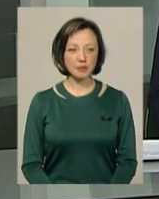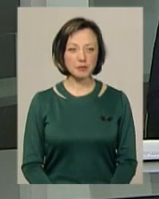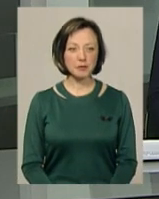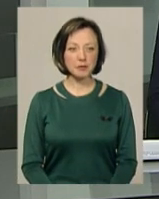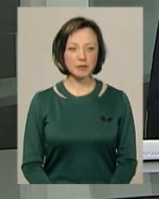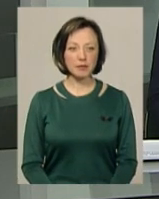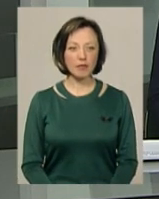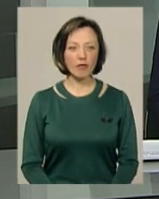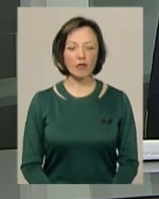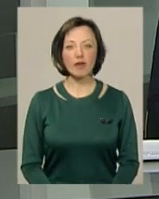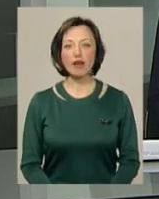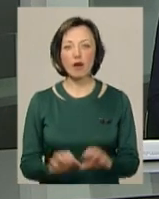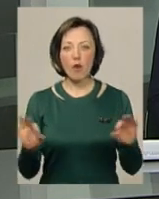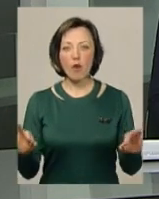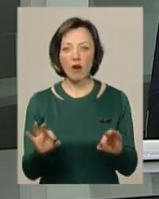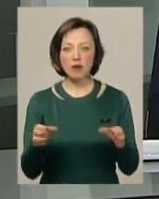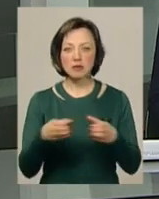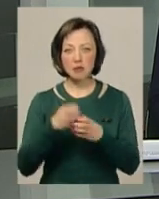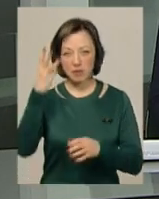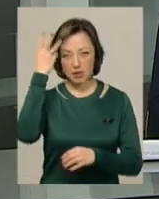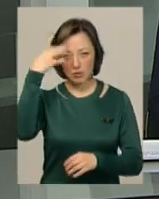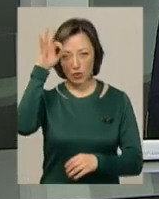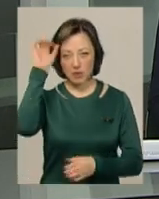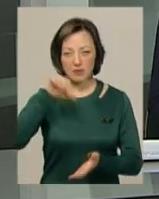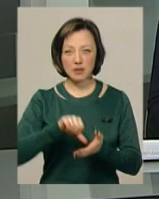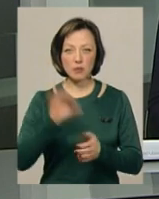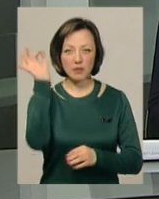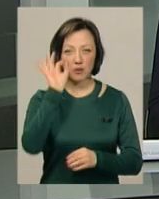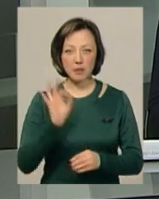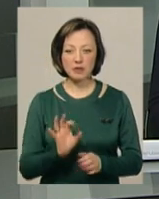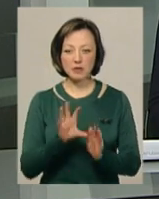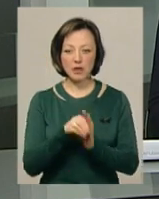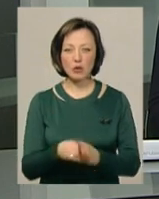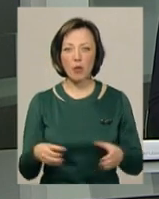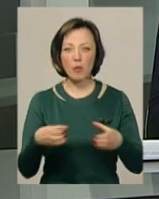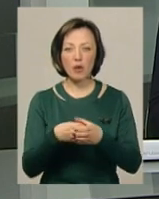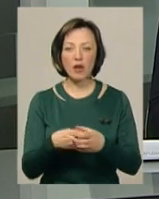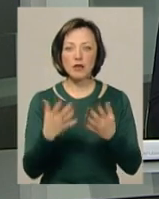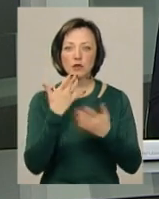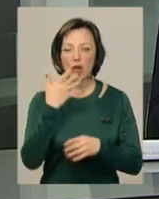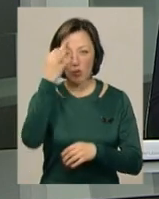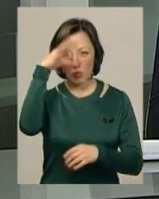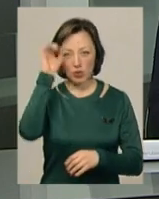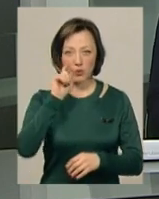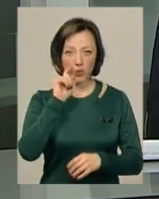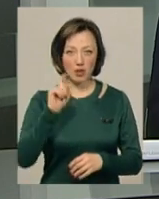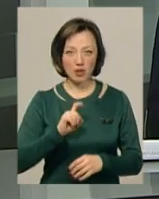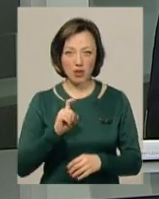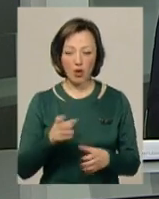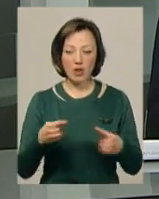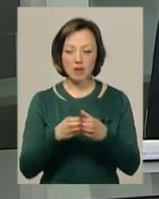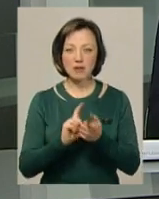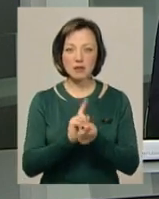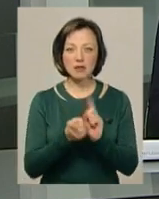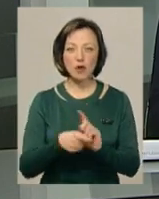Оркестр Хмельницької поліції виступив у Німеччині в складі Об'єднаного оркестру Національної поліції України. Колектив